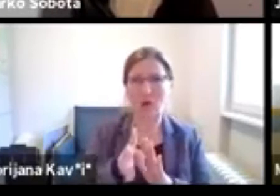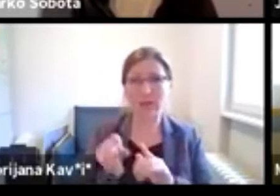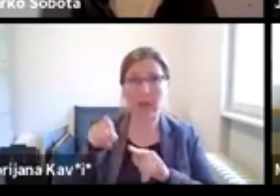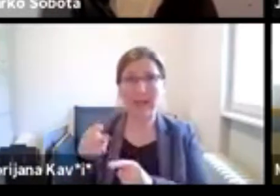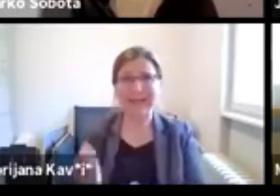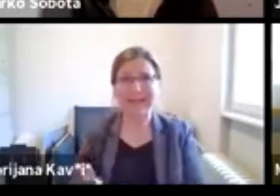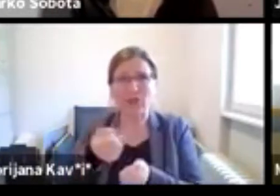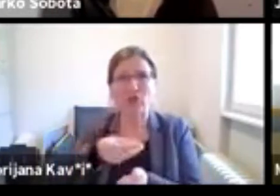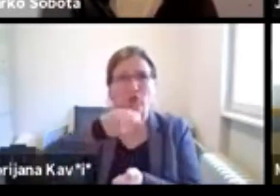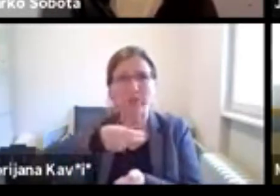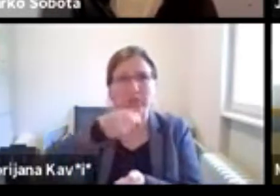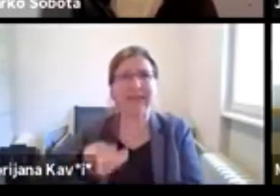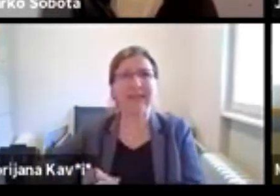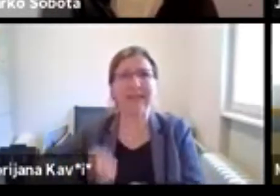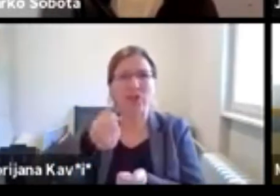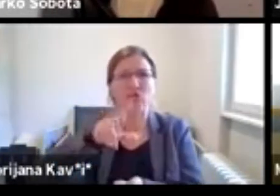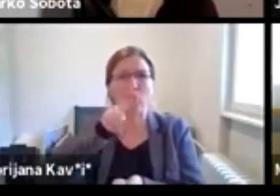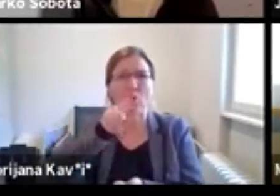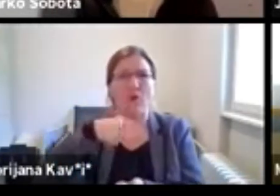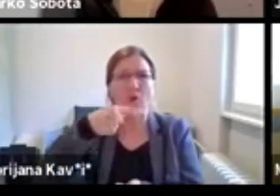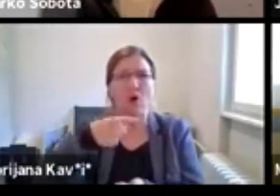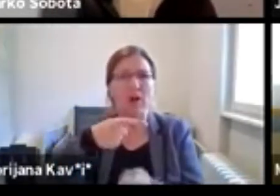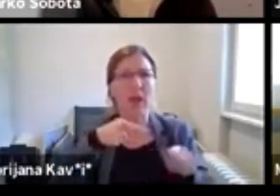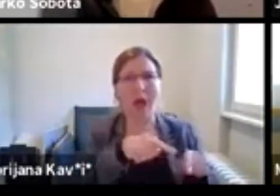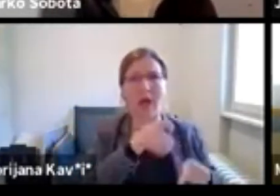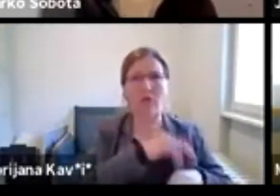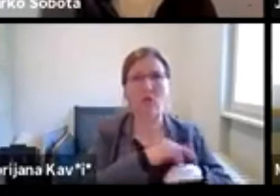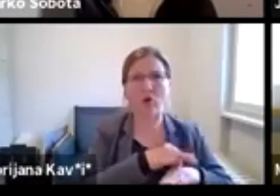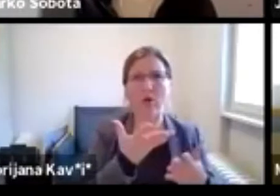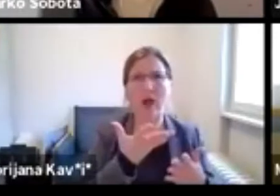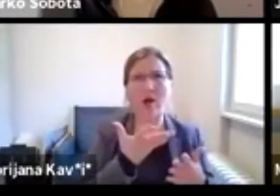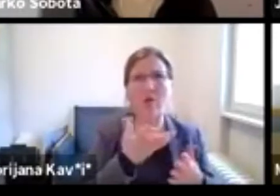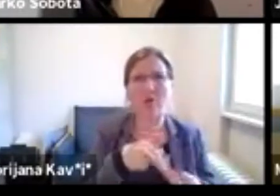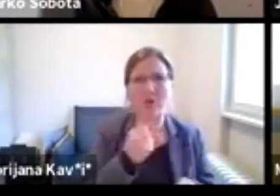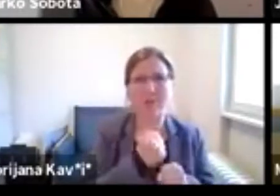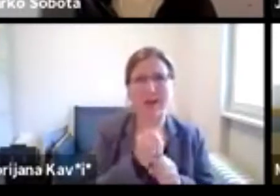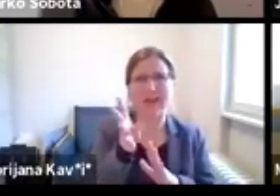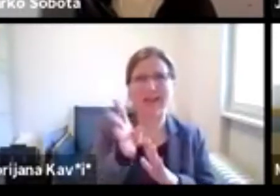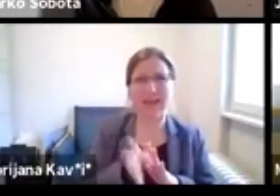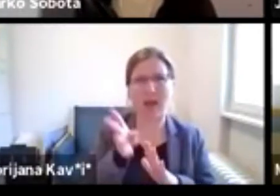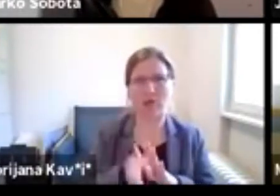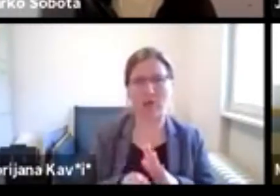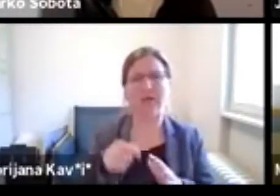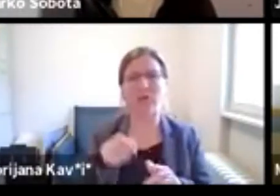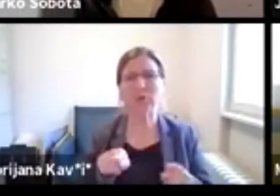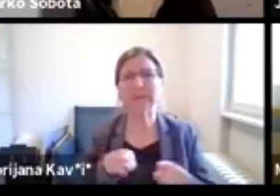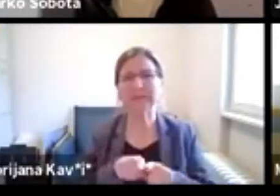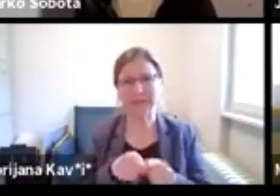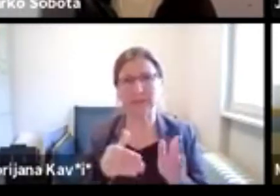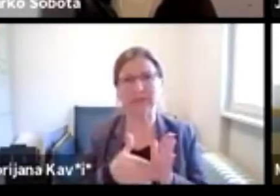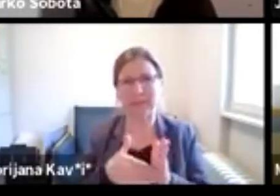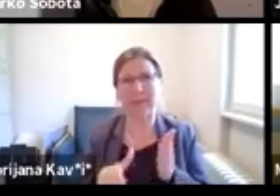ukoliko je osobi teško opisati vlastite simptome ako osjeća, te će i tamo onda trebati pomoć isto. Možda da je